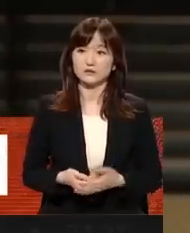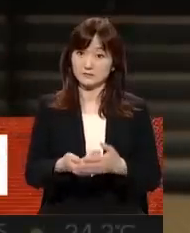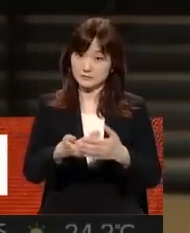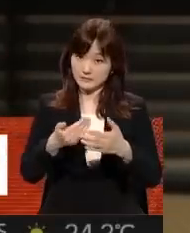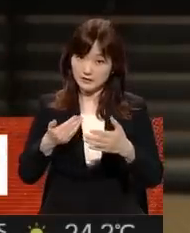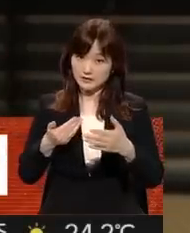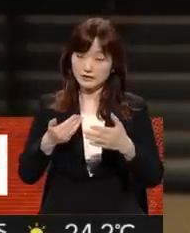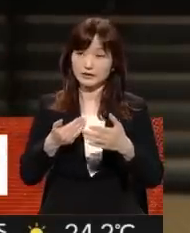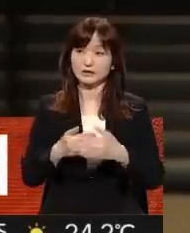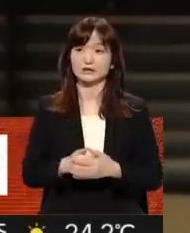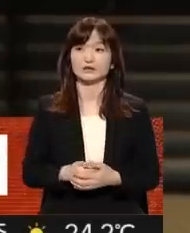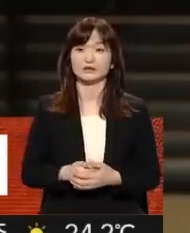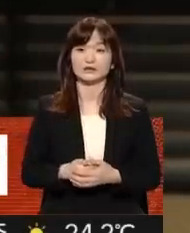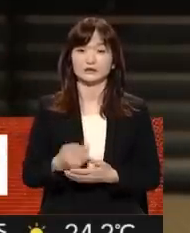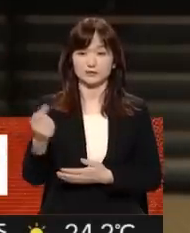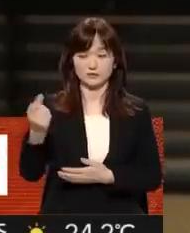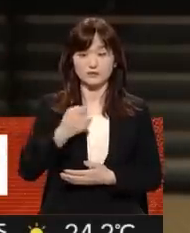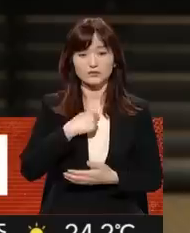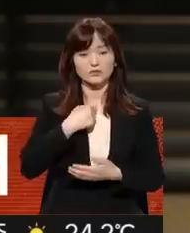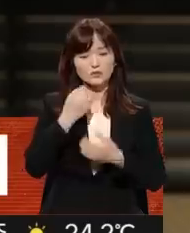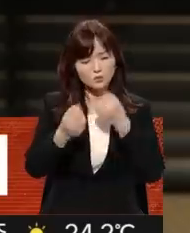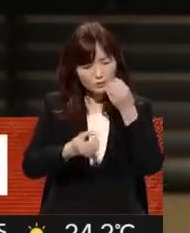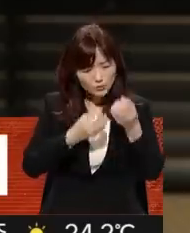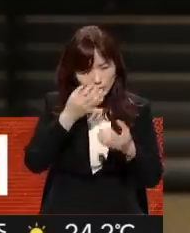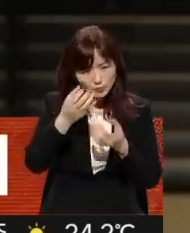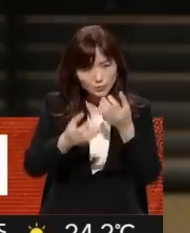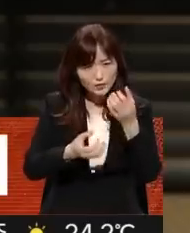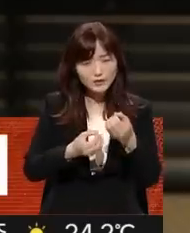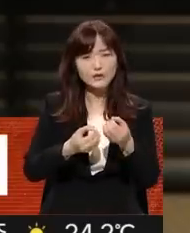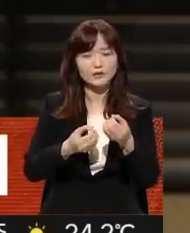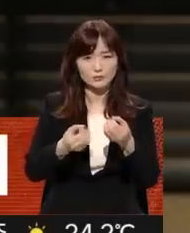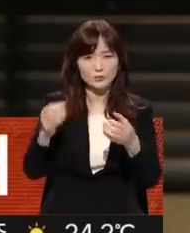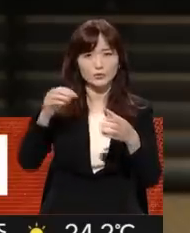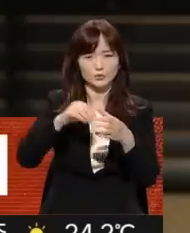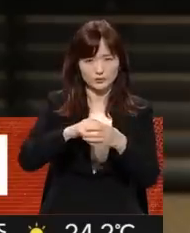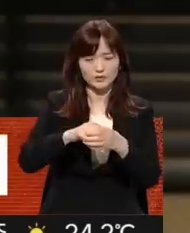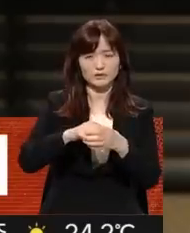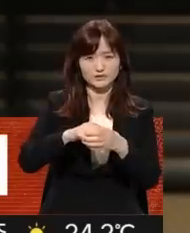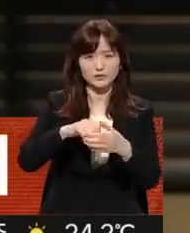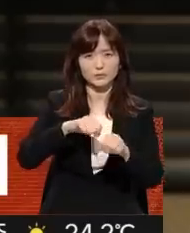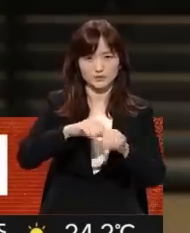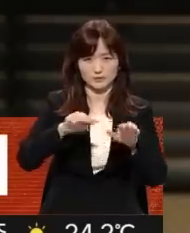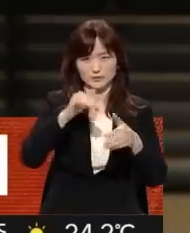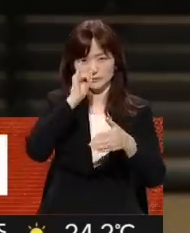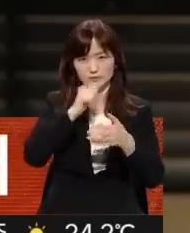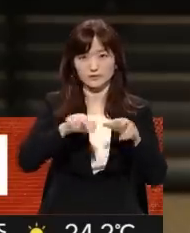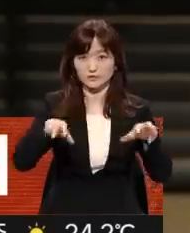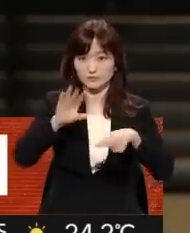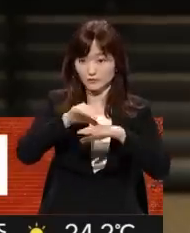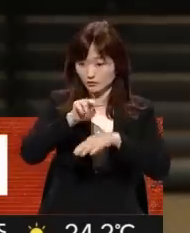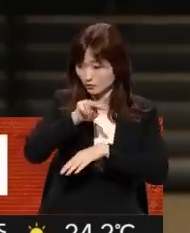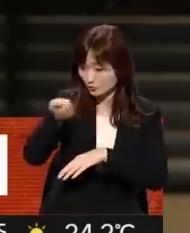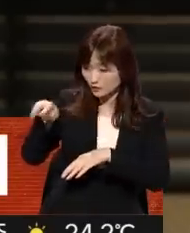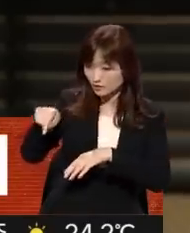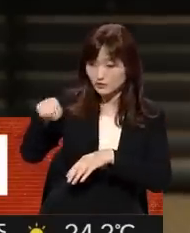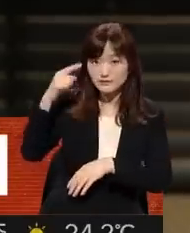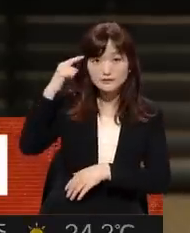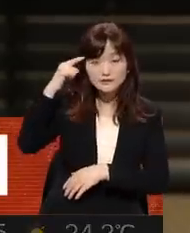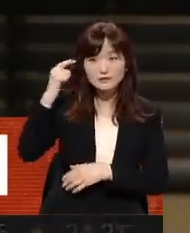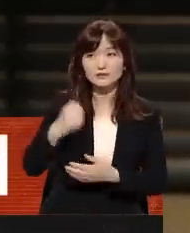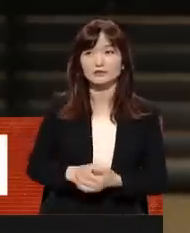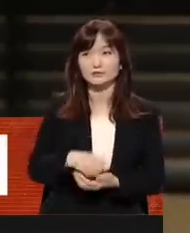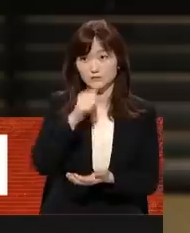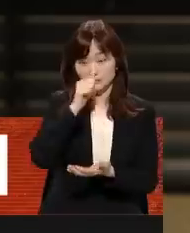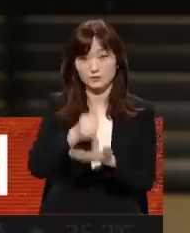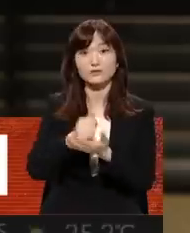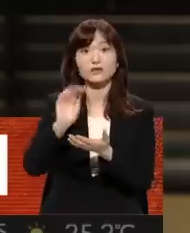와가지고 자백을 하고 실토를 하면 참작이 되니까요. 지금이라도 혹시나 이 방송을 보고 있다면 그 부분을 좀 고려를 해요. 범죄는 이미